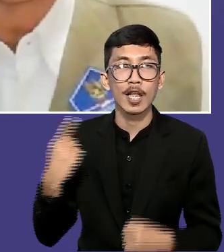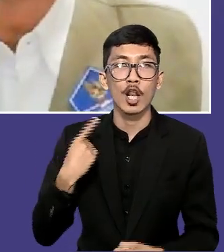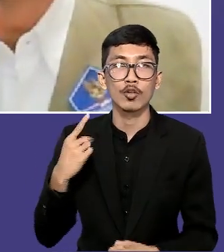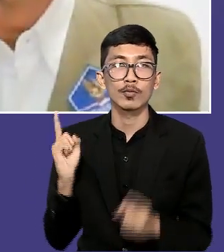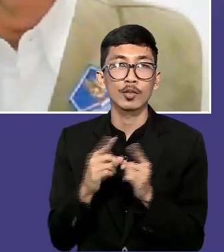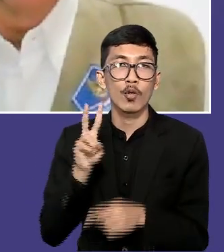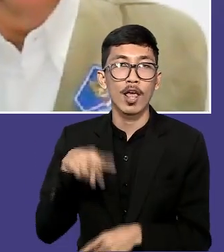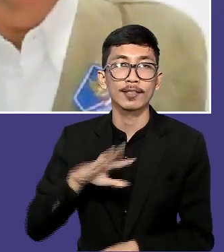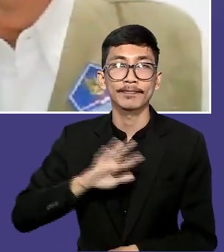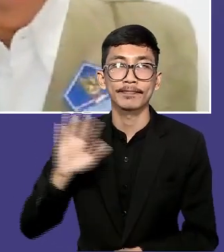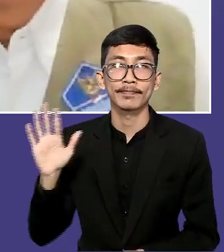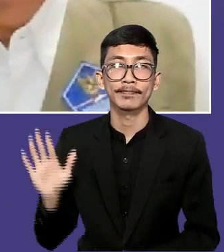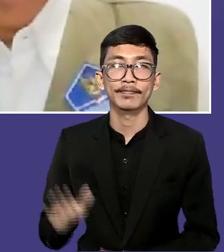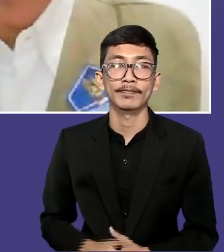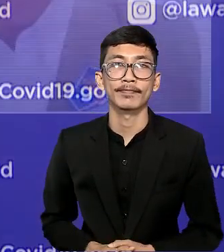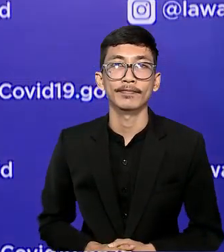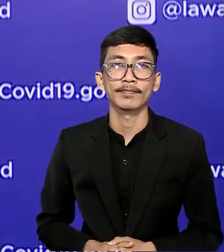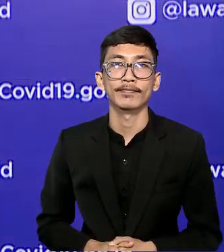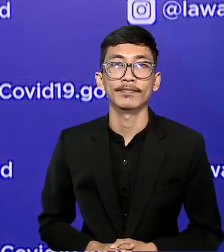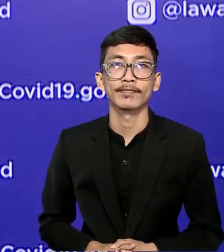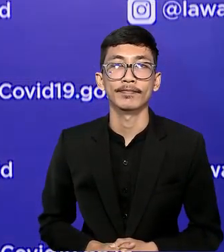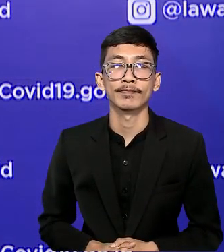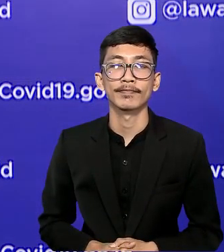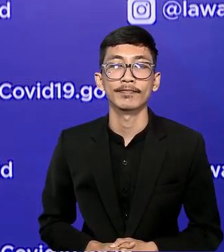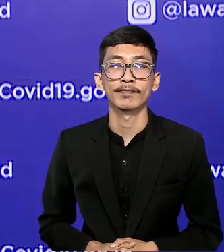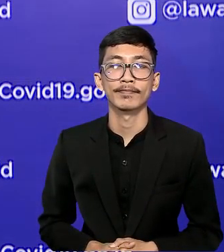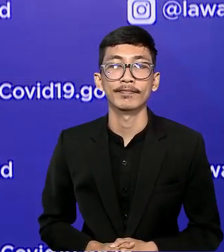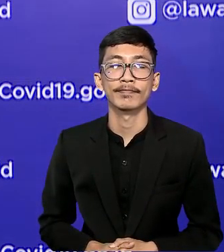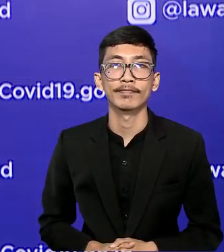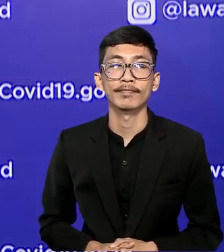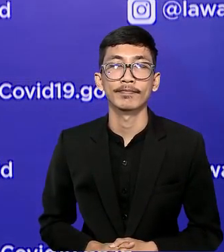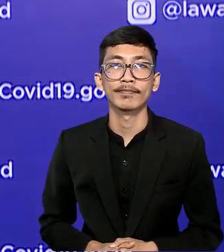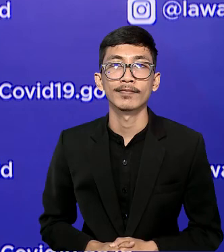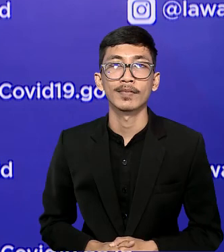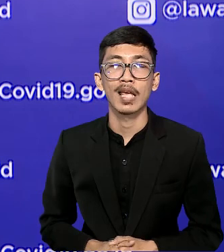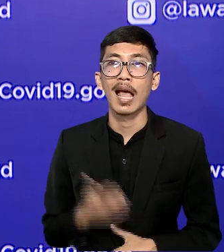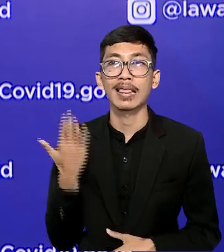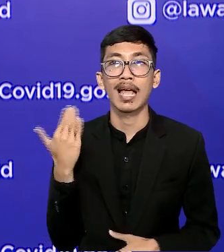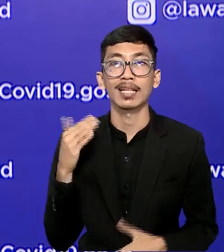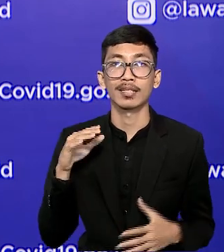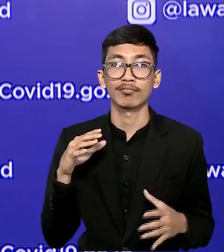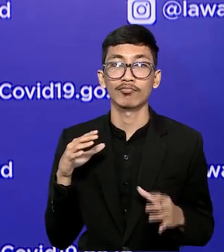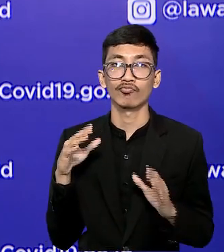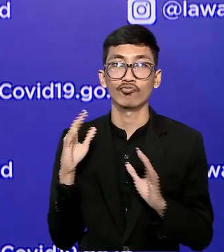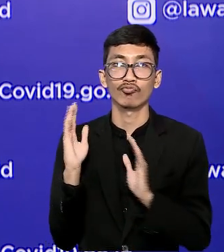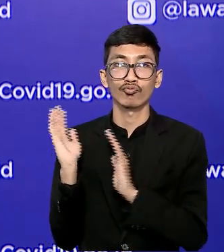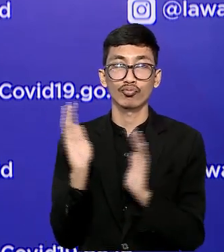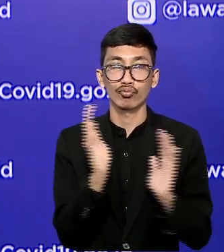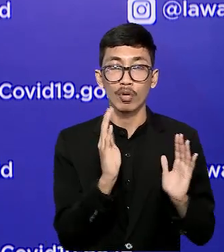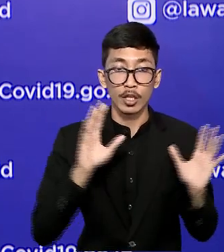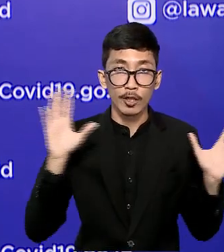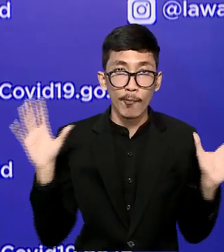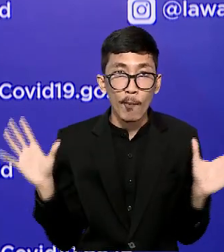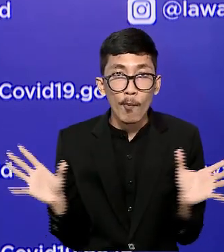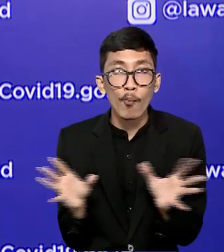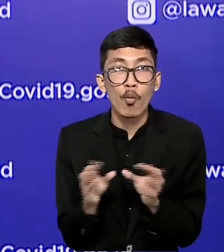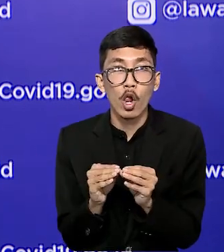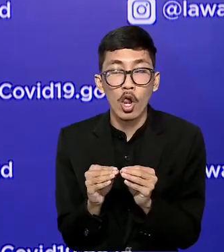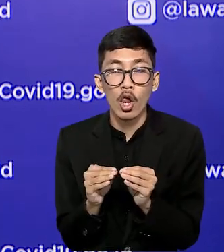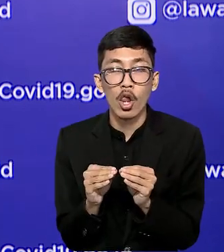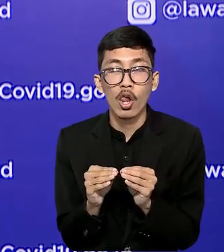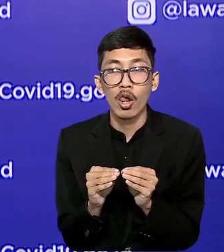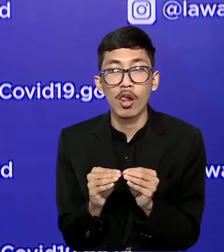jumpa Ya baik Kalau kita kemudian simpulkan sedikit apa yang tadi disampaikan Walaupun memang belum ada sebuah